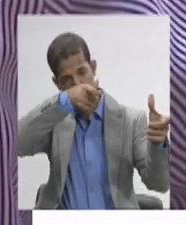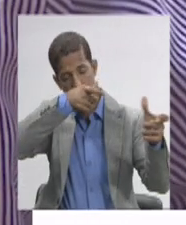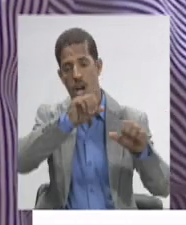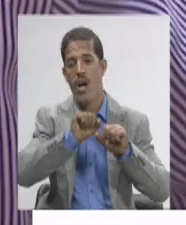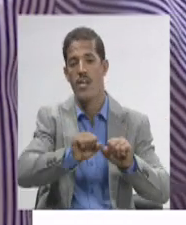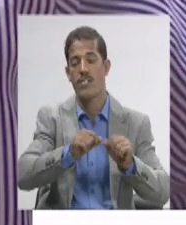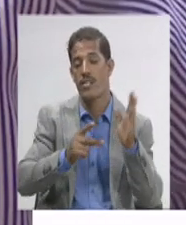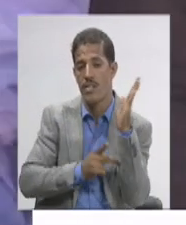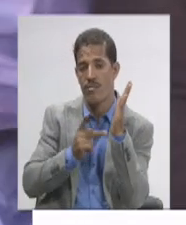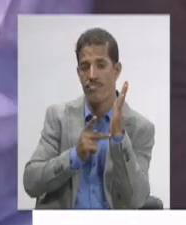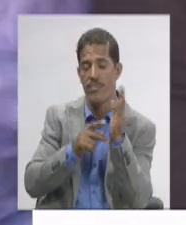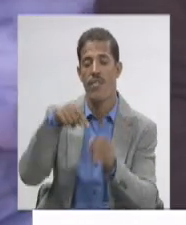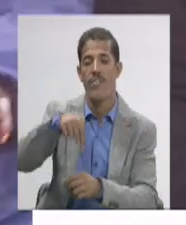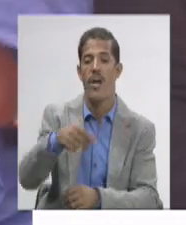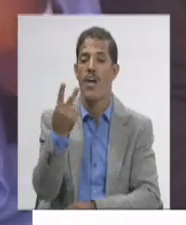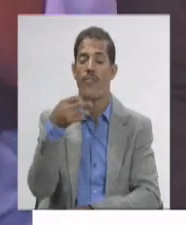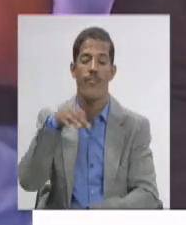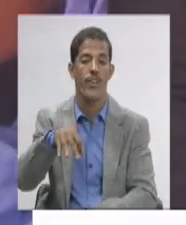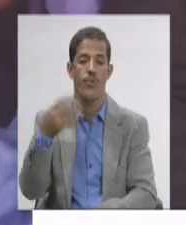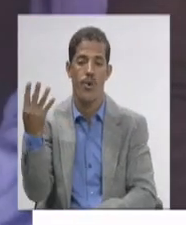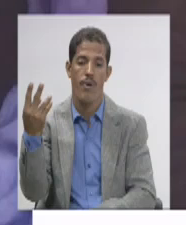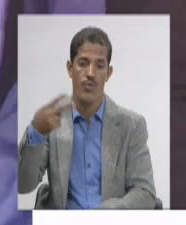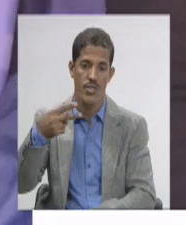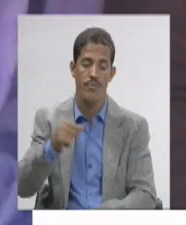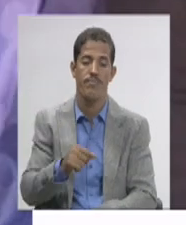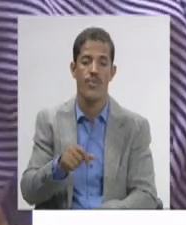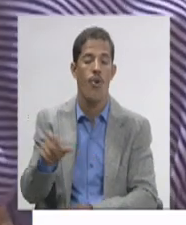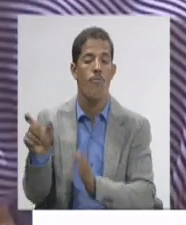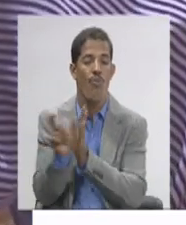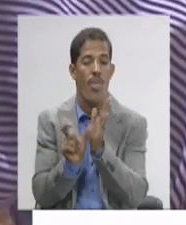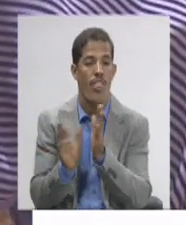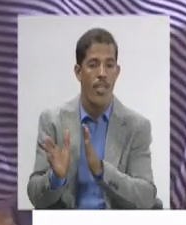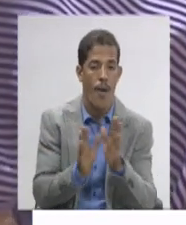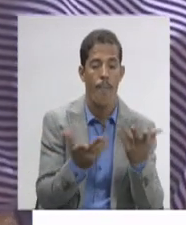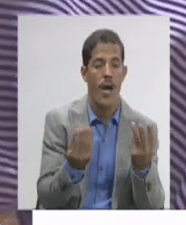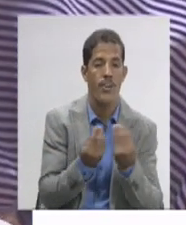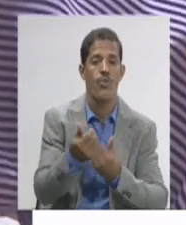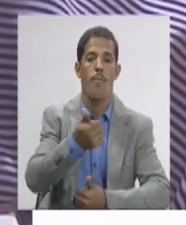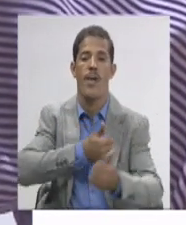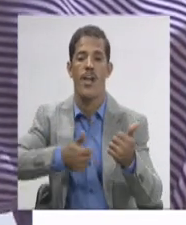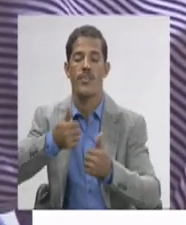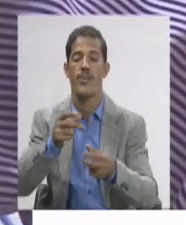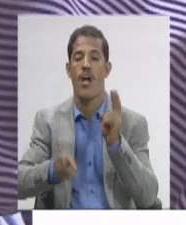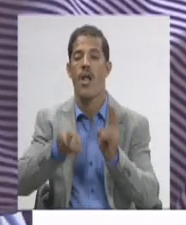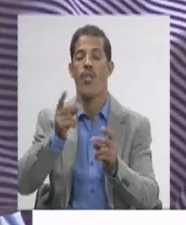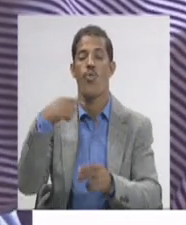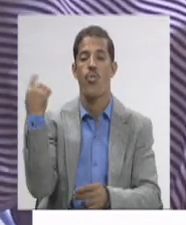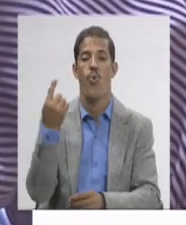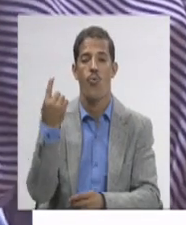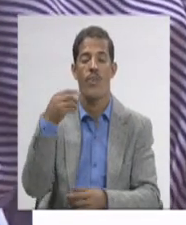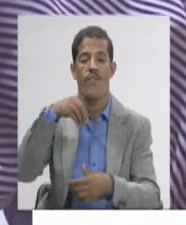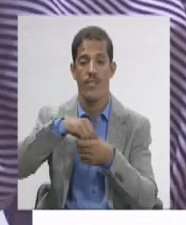نسخه 224 المنظمه بالتزامن مع المهرجان الدولي للتمور في